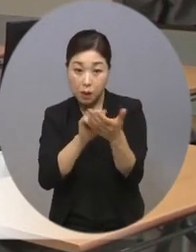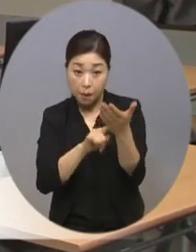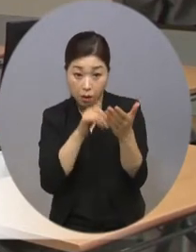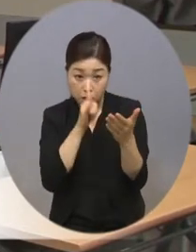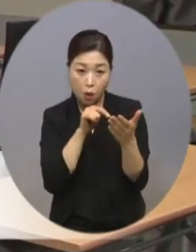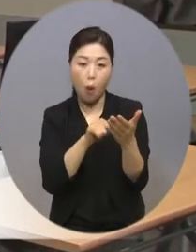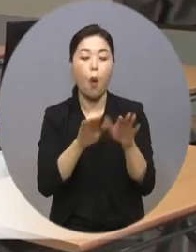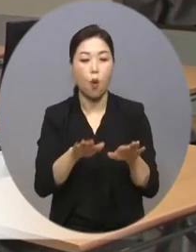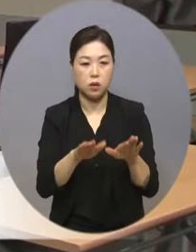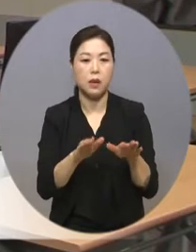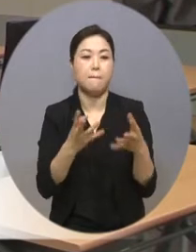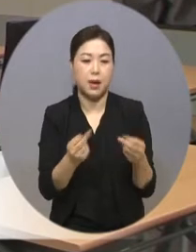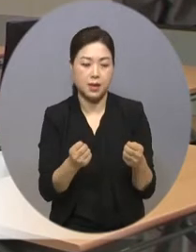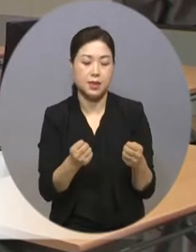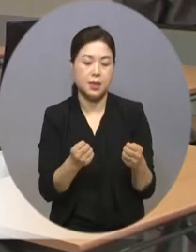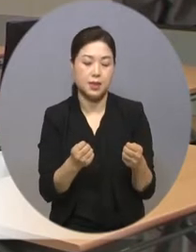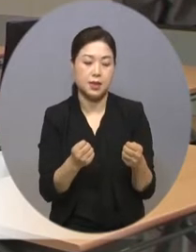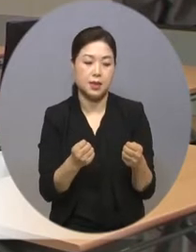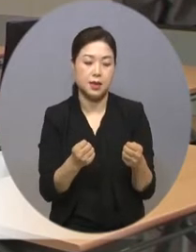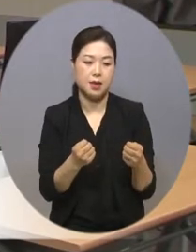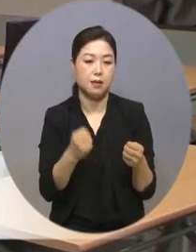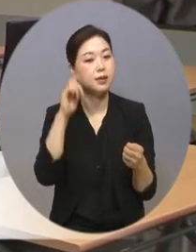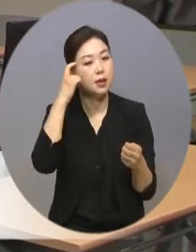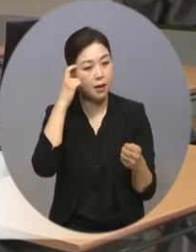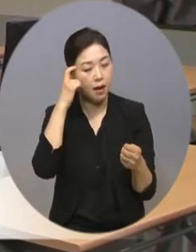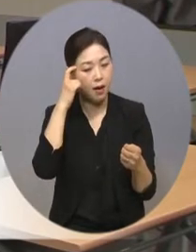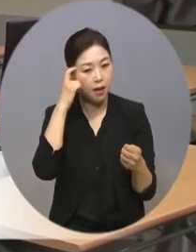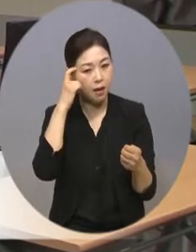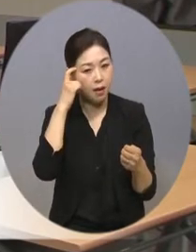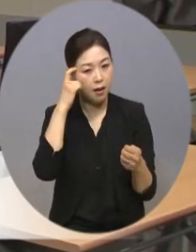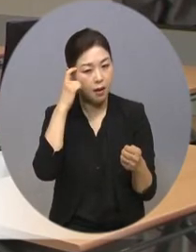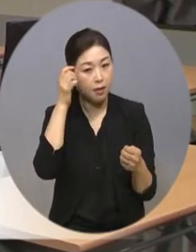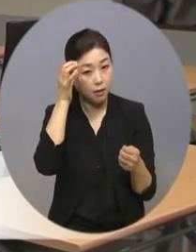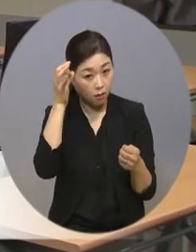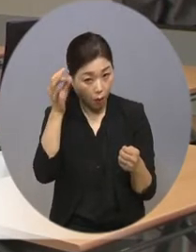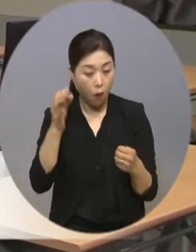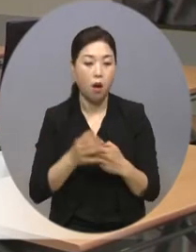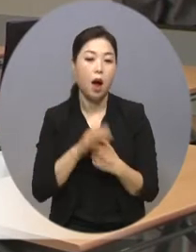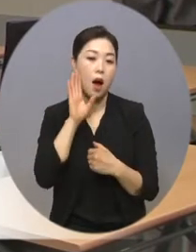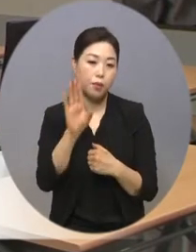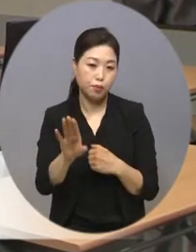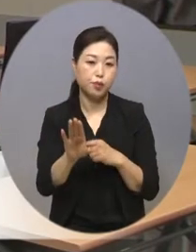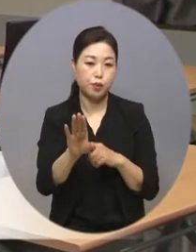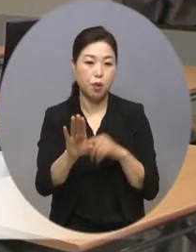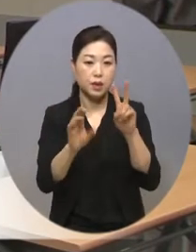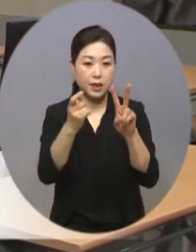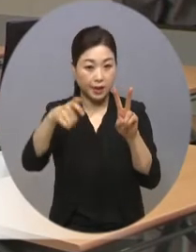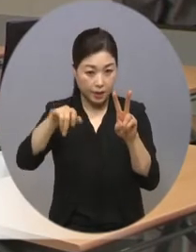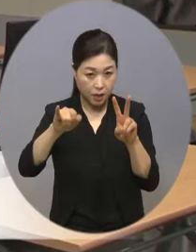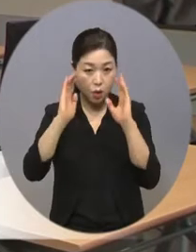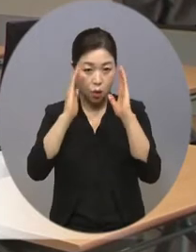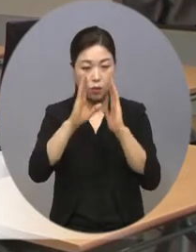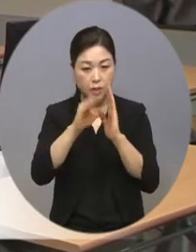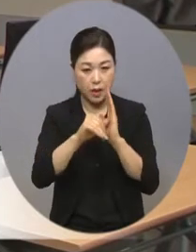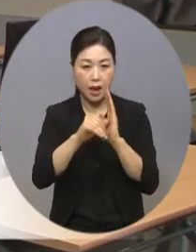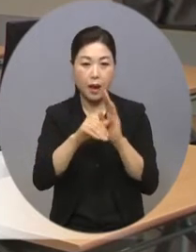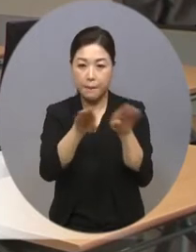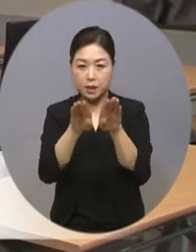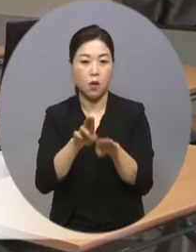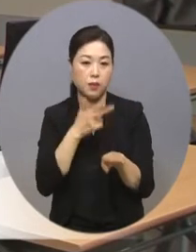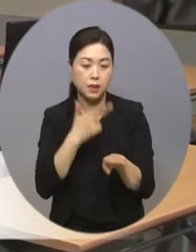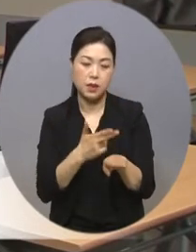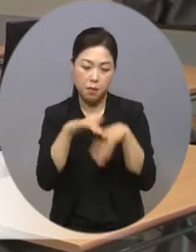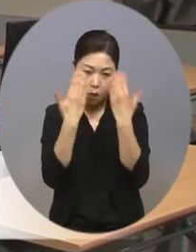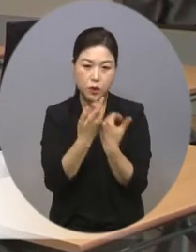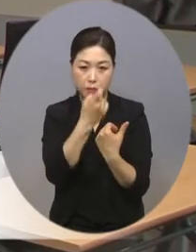말이 오늘 너무 절실히 생각이 많이 나고 그래서 앞으로 2학기 수업도 한 번도 안 빠지고